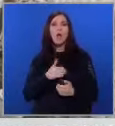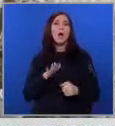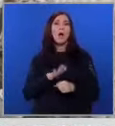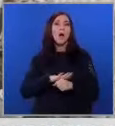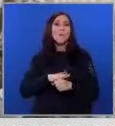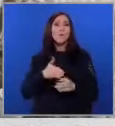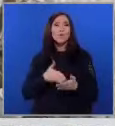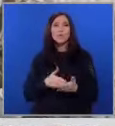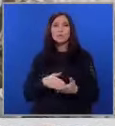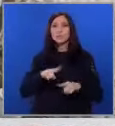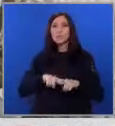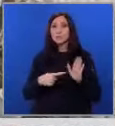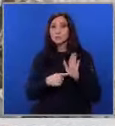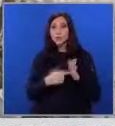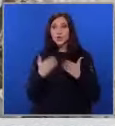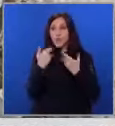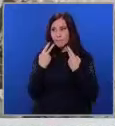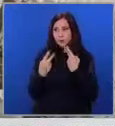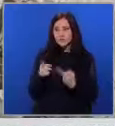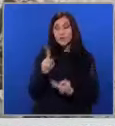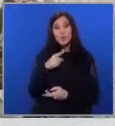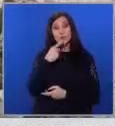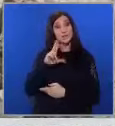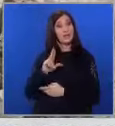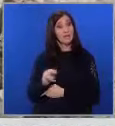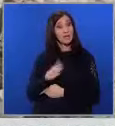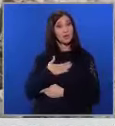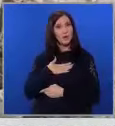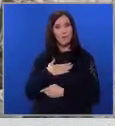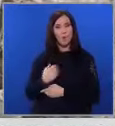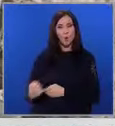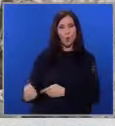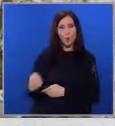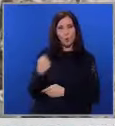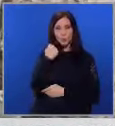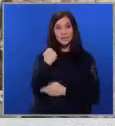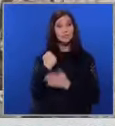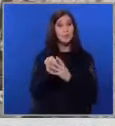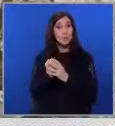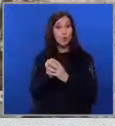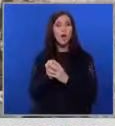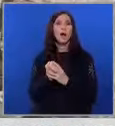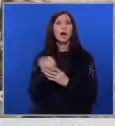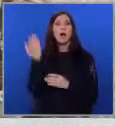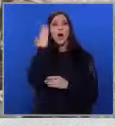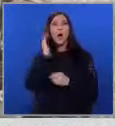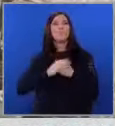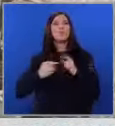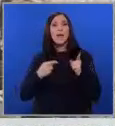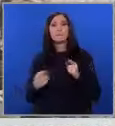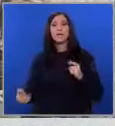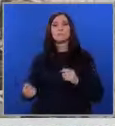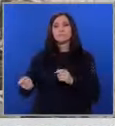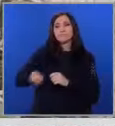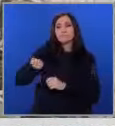съда се посочва още, че няма очевидци, които да заявяват, че е имало удар с юмрук. Обвиняемият е затворил стъклото на вратата и се